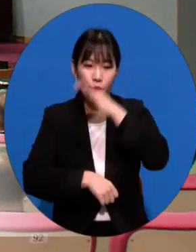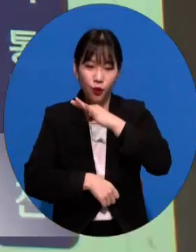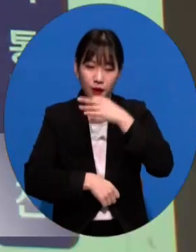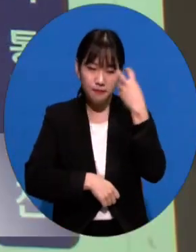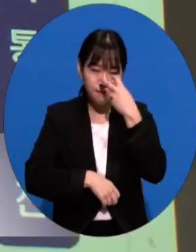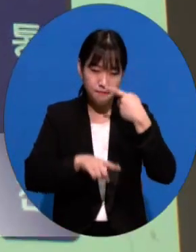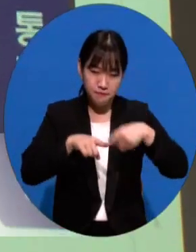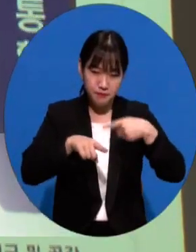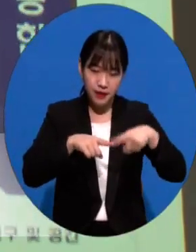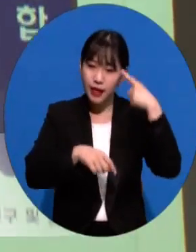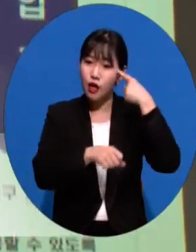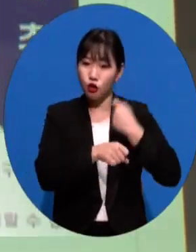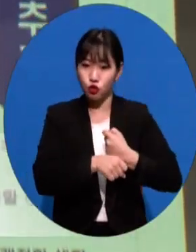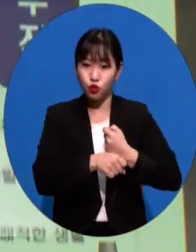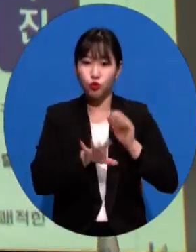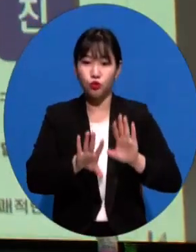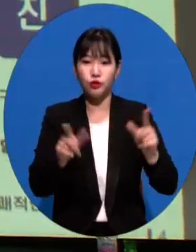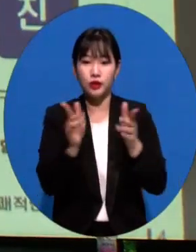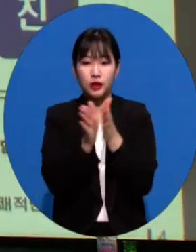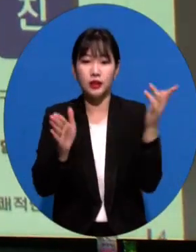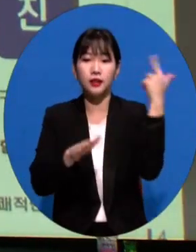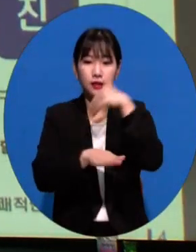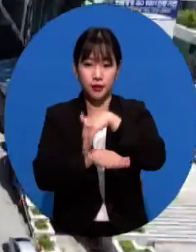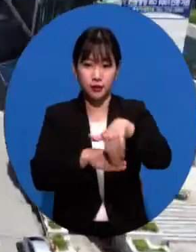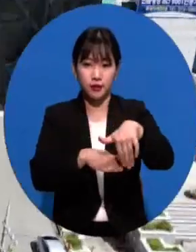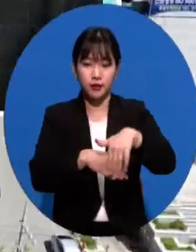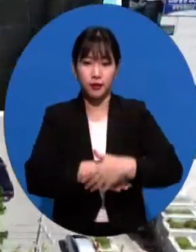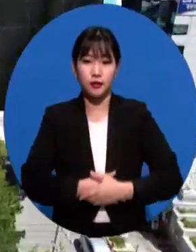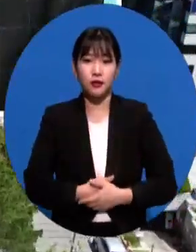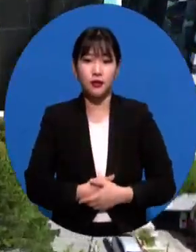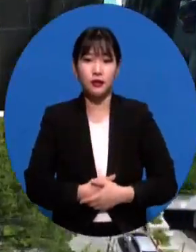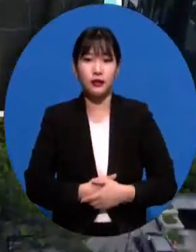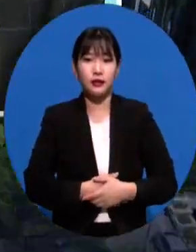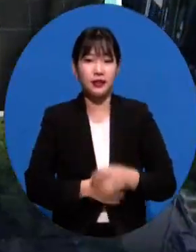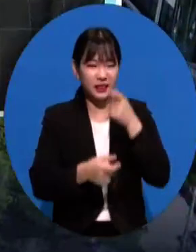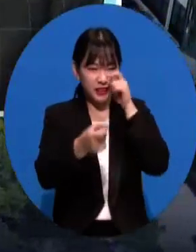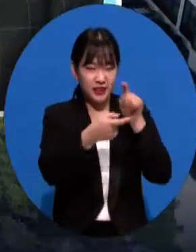분석하는 연구용역도 올해 실시할 예정입니다 그래서이